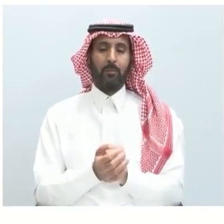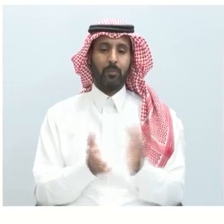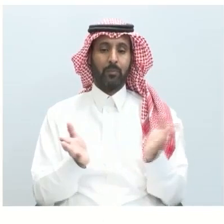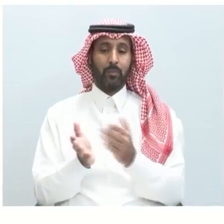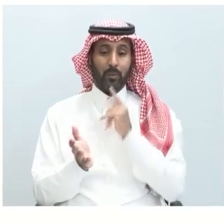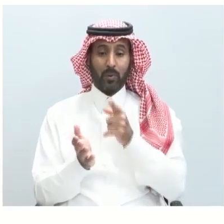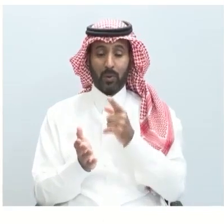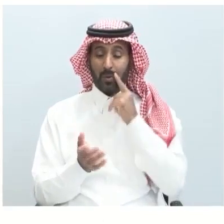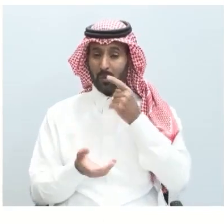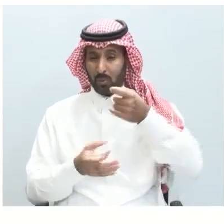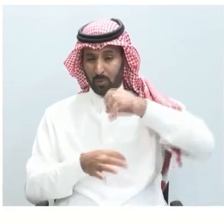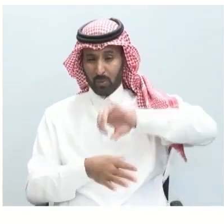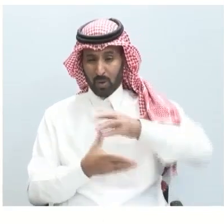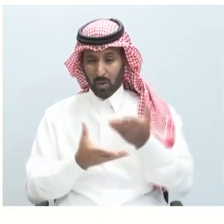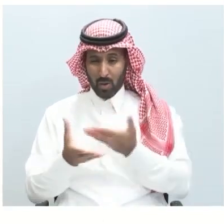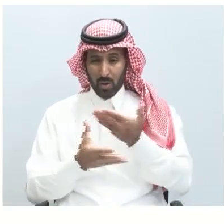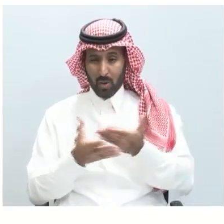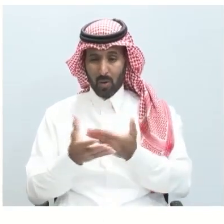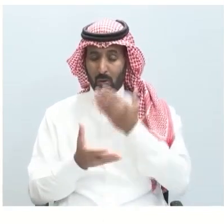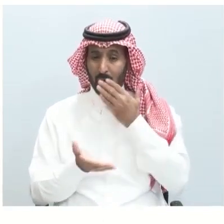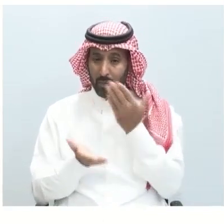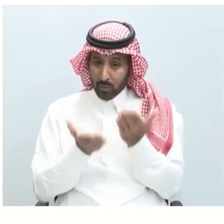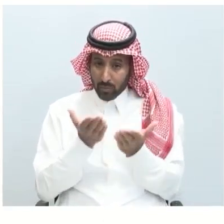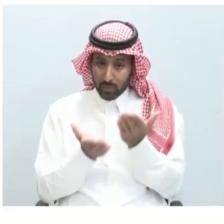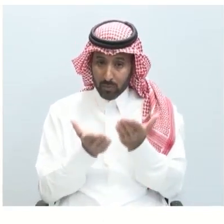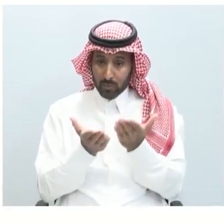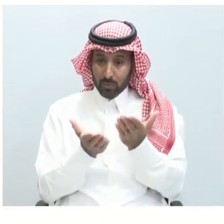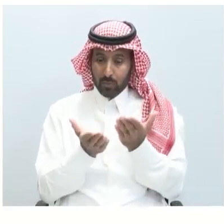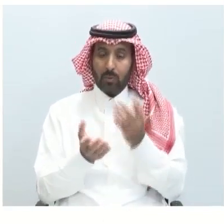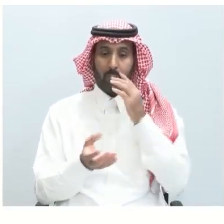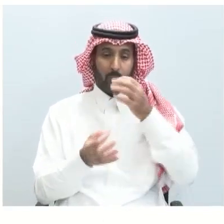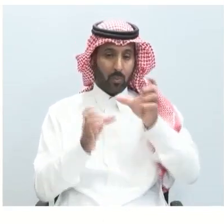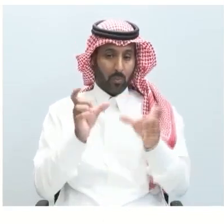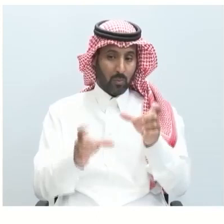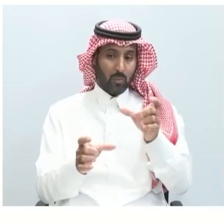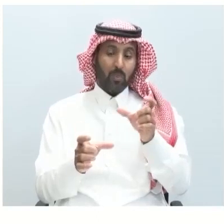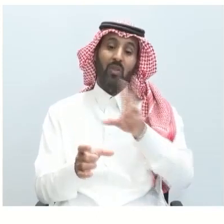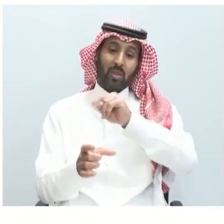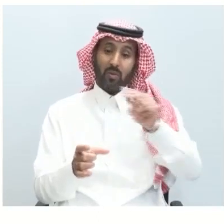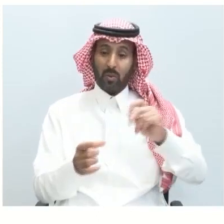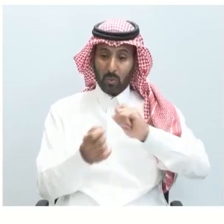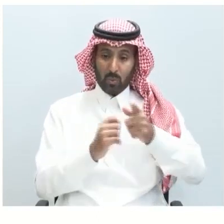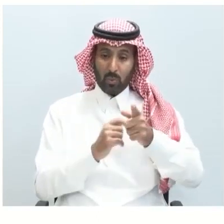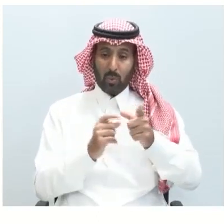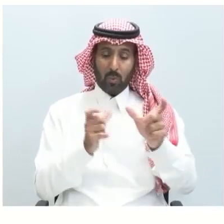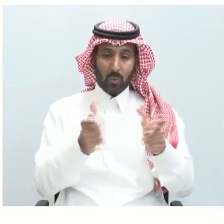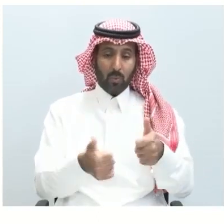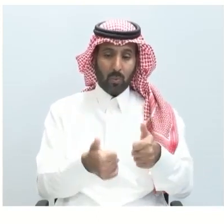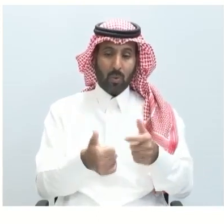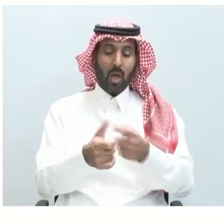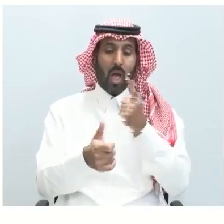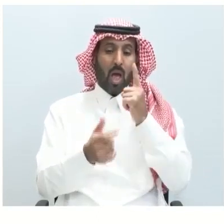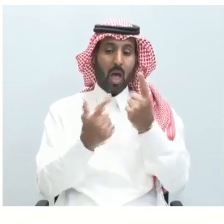عندما يكون التفاعل في حاله اتزان لاحظ التفاعل بين مواد تتساوى سرعه التفاعل